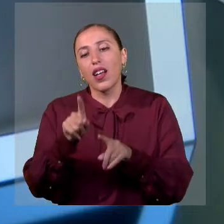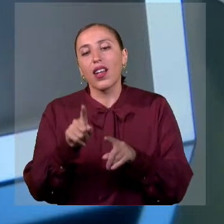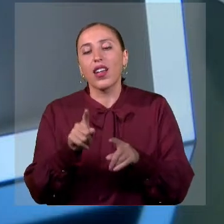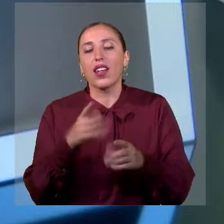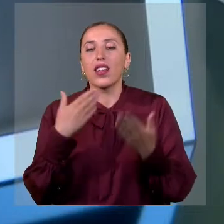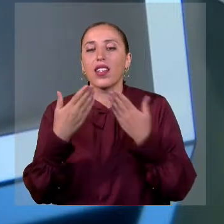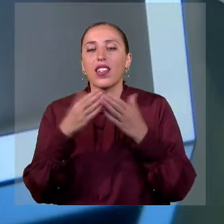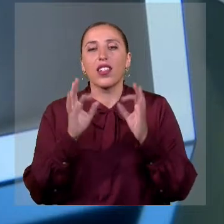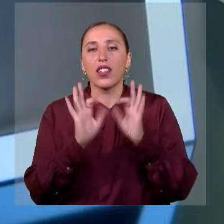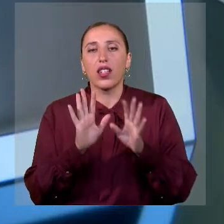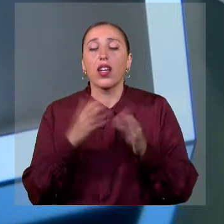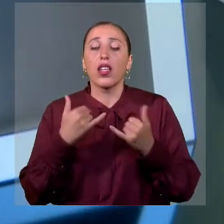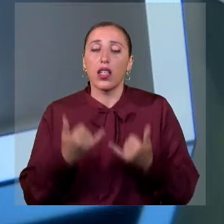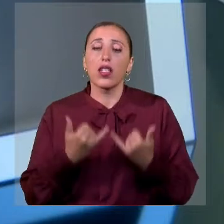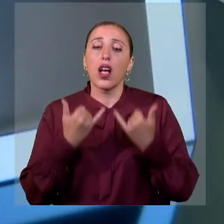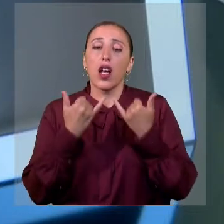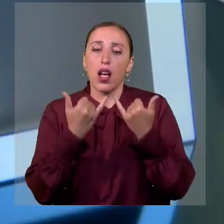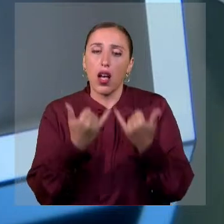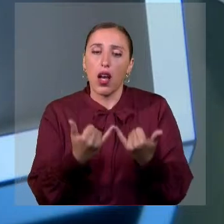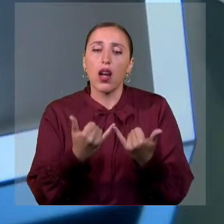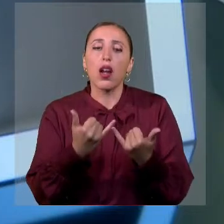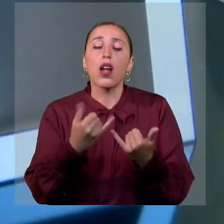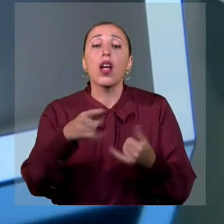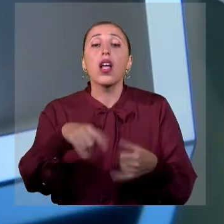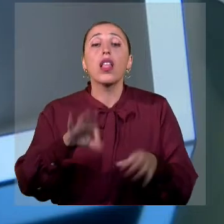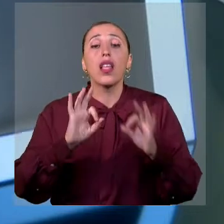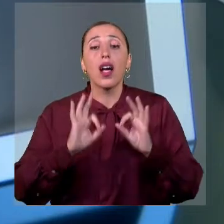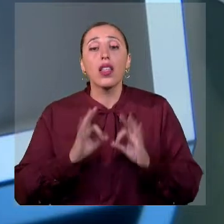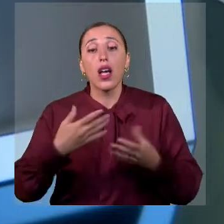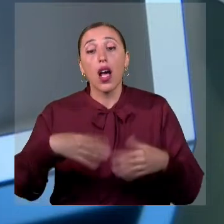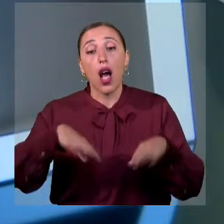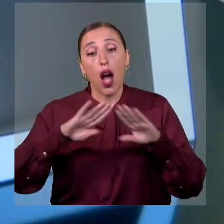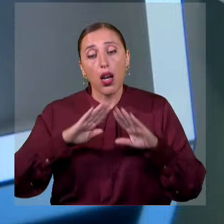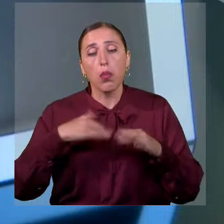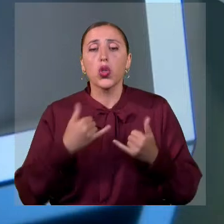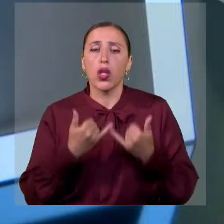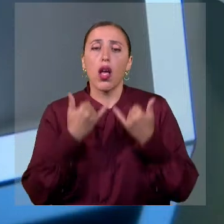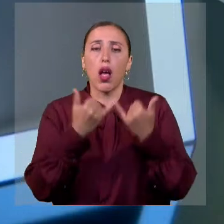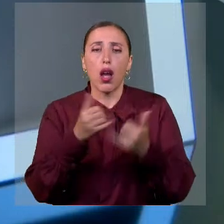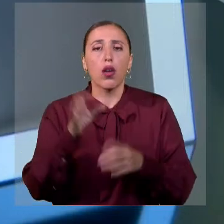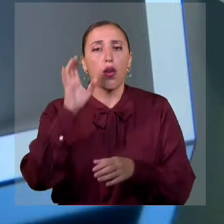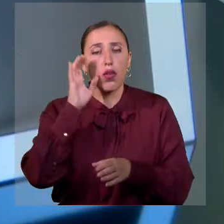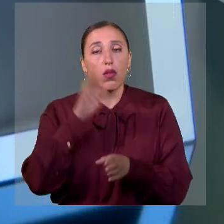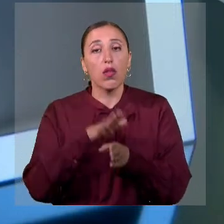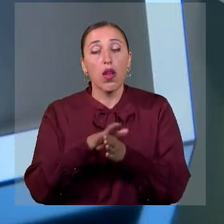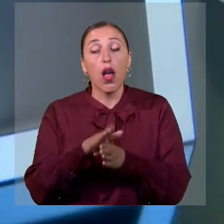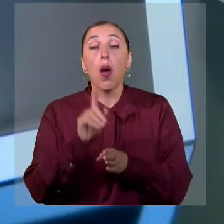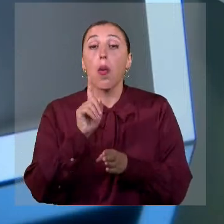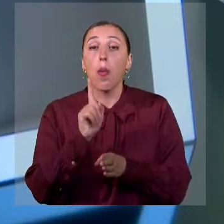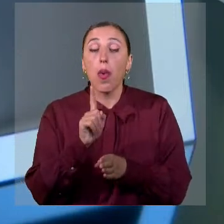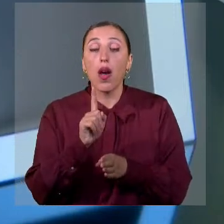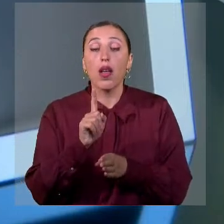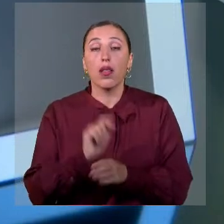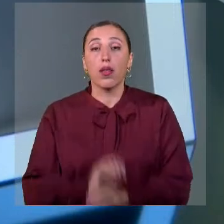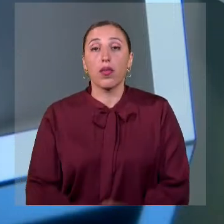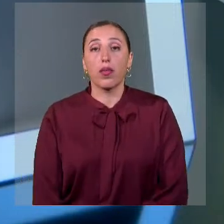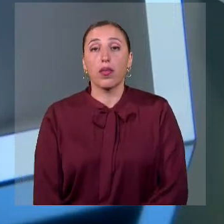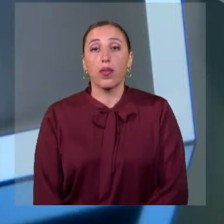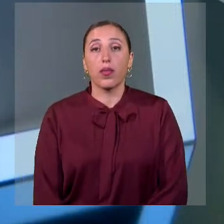ի գիտություն եմ ընդունել դատախազության արձագանքը, բայց հարցը հետեւյալումն է, գիտեք, ոչ